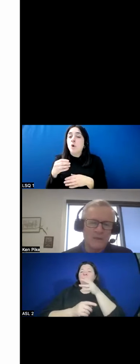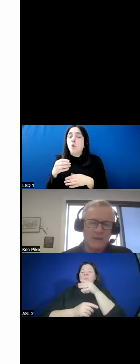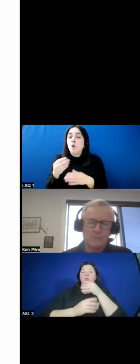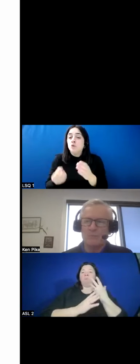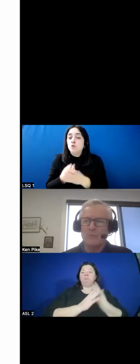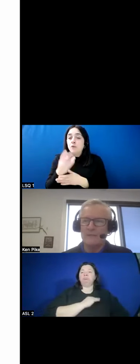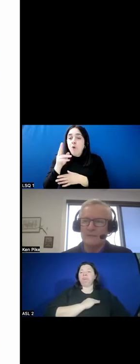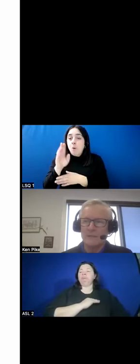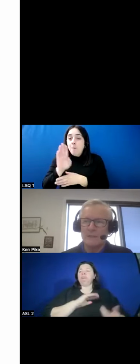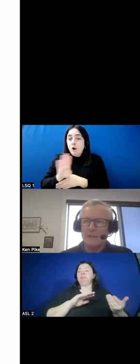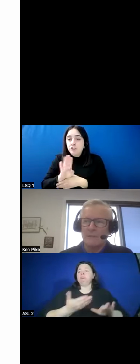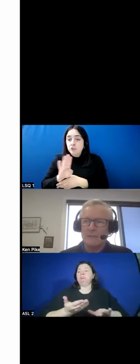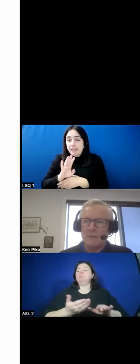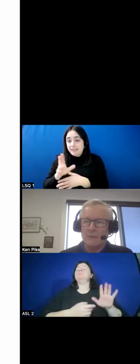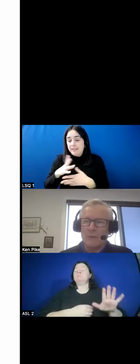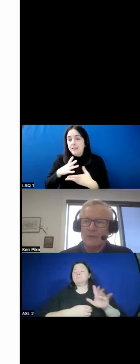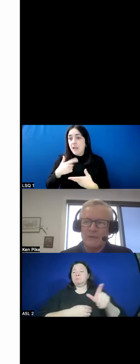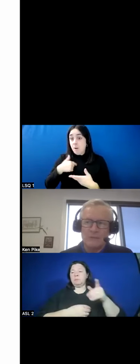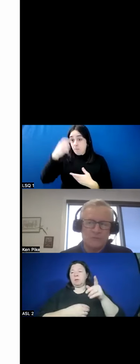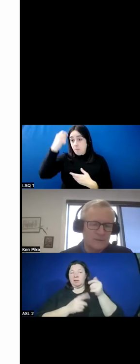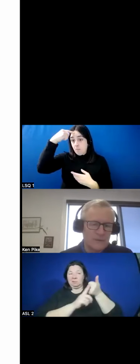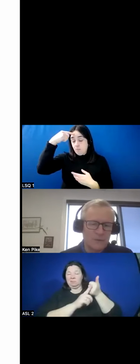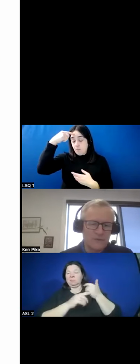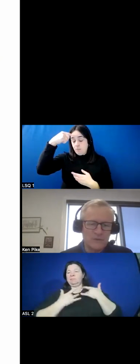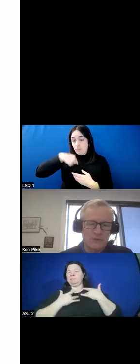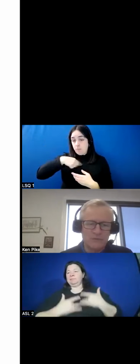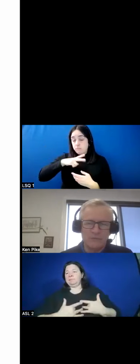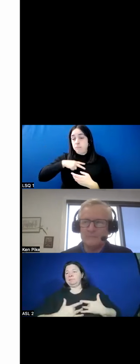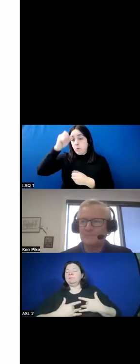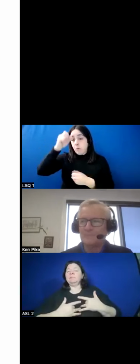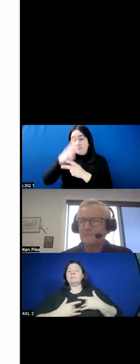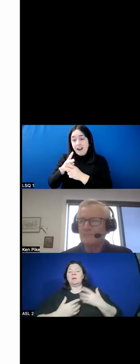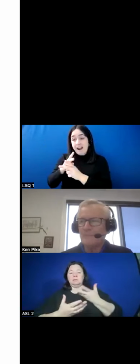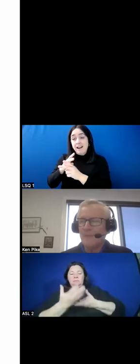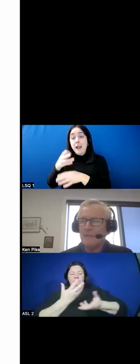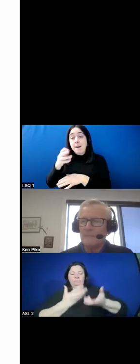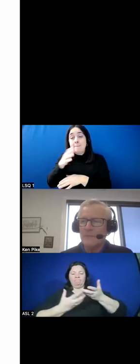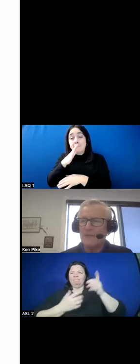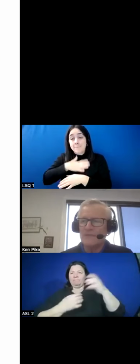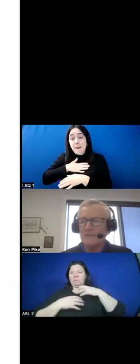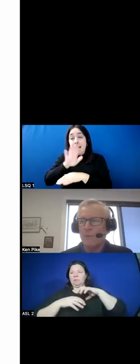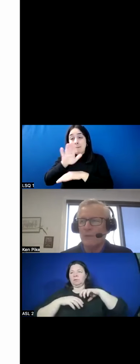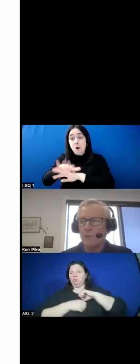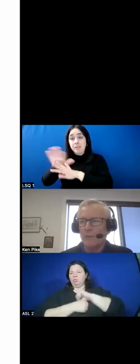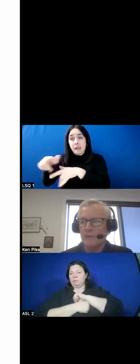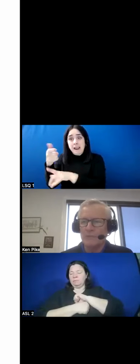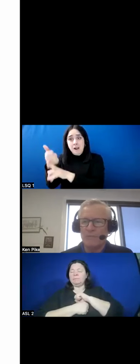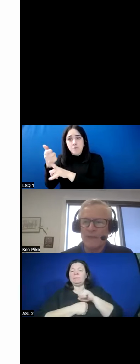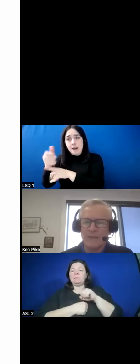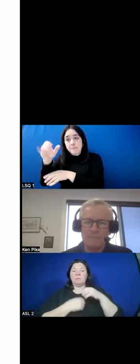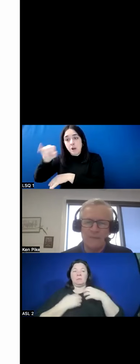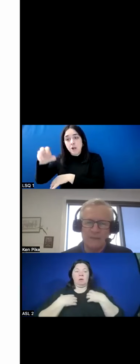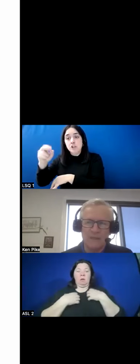c'était après la perte de notre mère, quand il est devenu dépressif, en essayant de